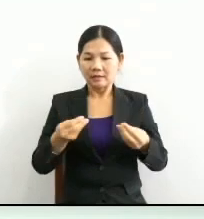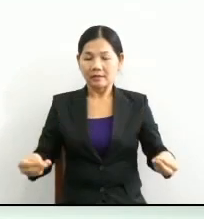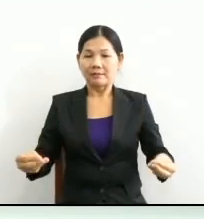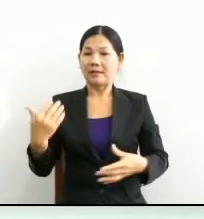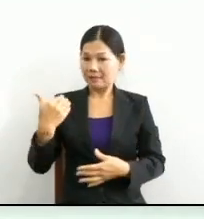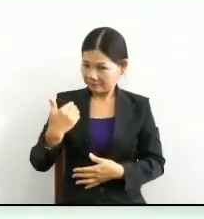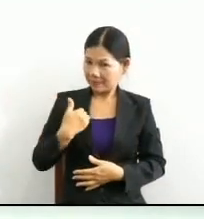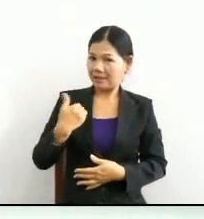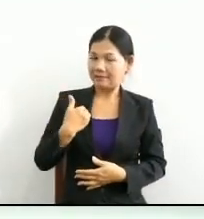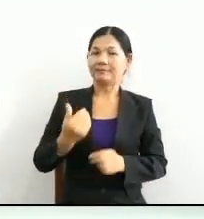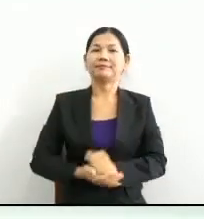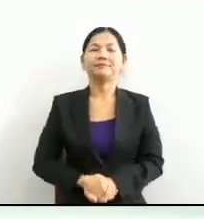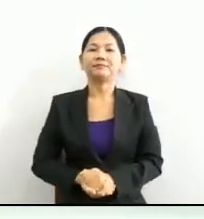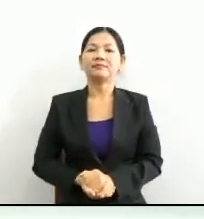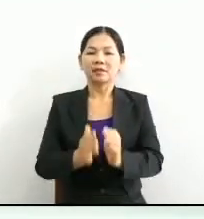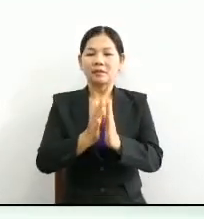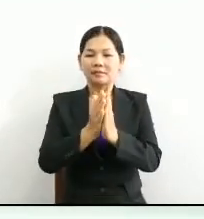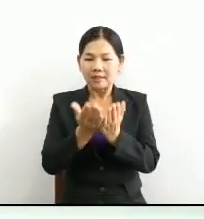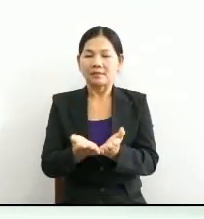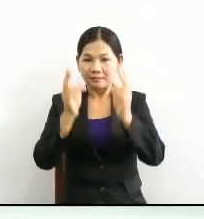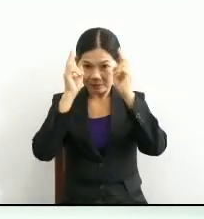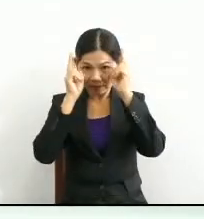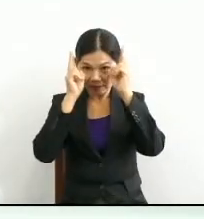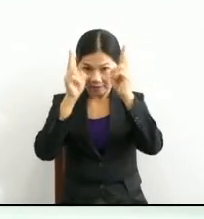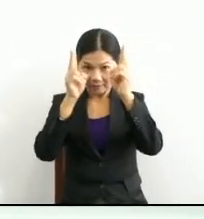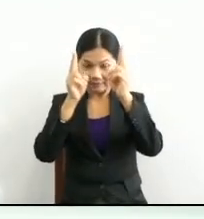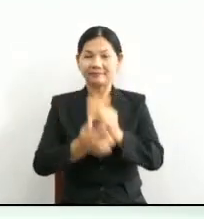miên nè con nè. Chà, sập hơi sạc xa con.